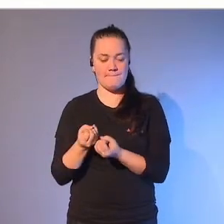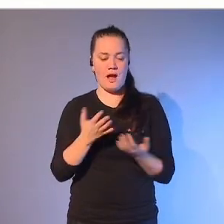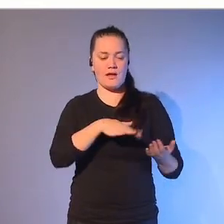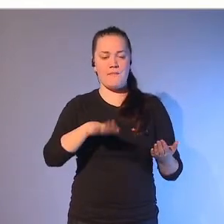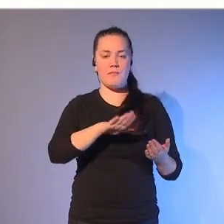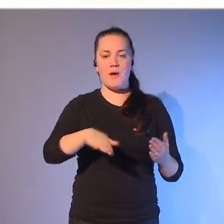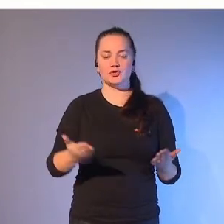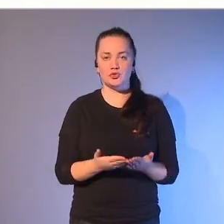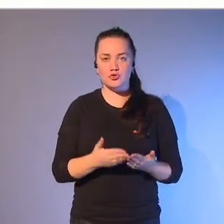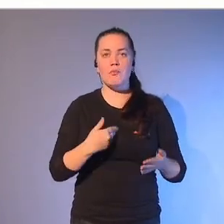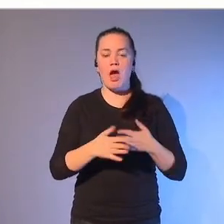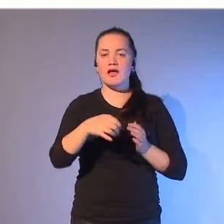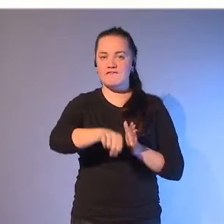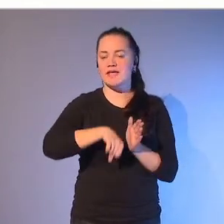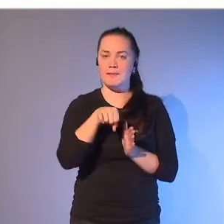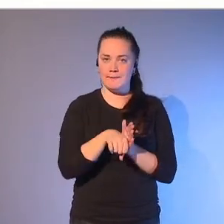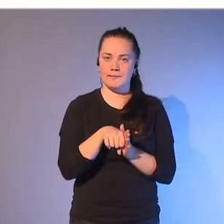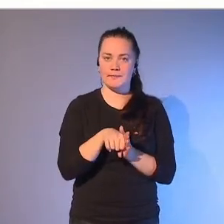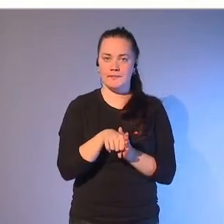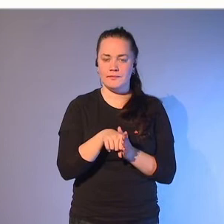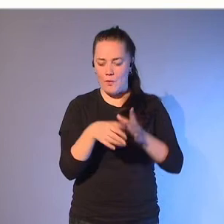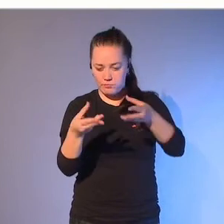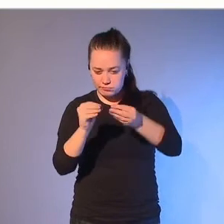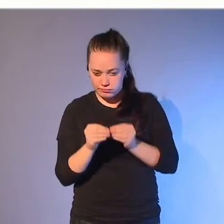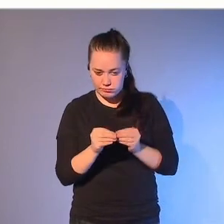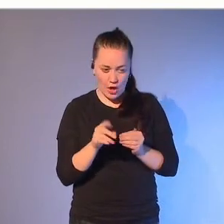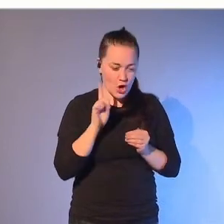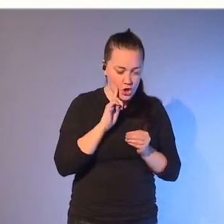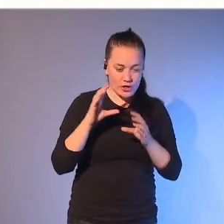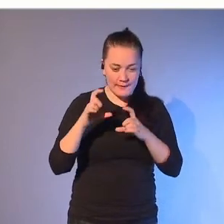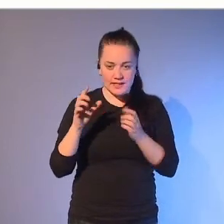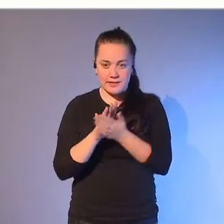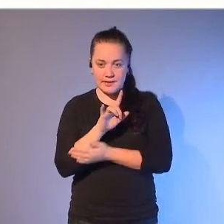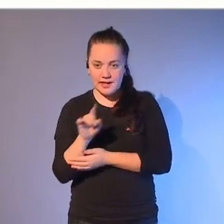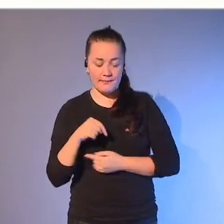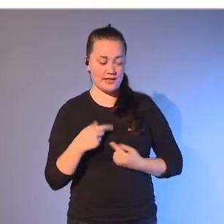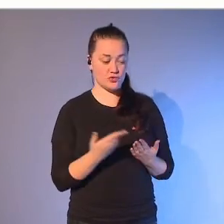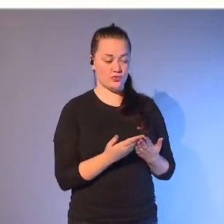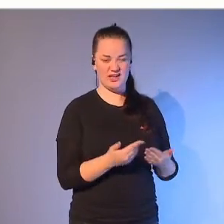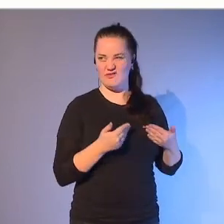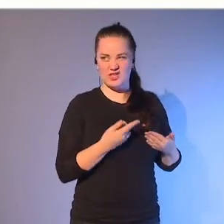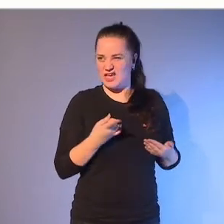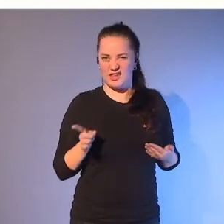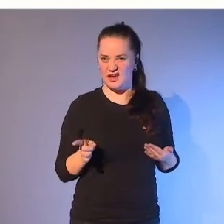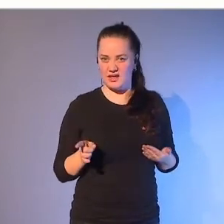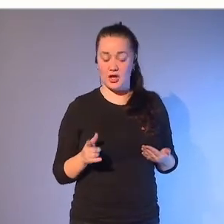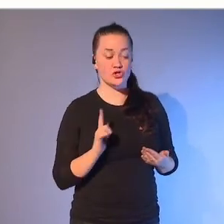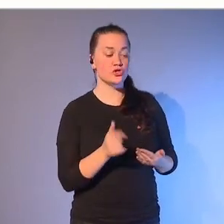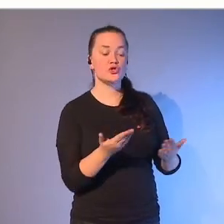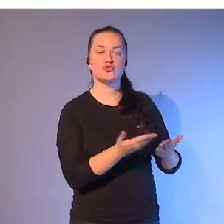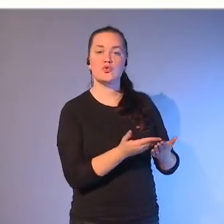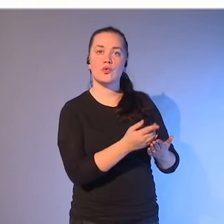lager filmer og setter sammen lyd og bilde. Men skolen forholder seg til det hele tatt, for